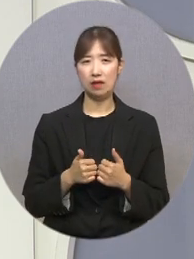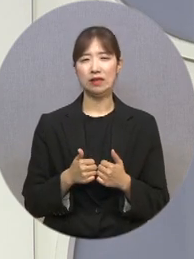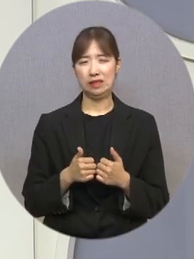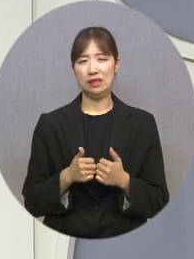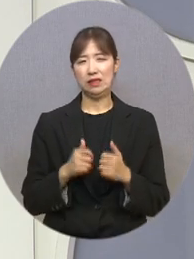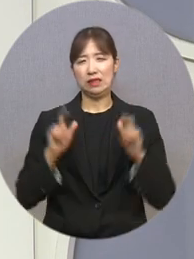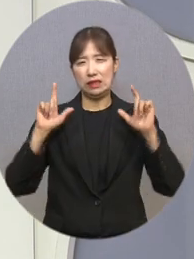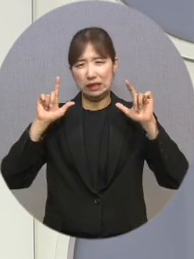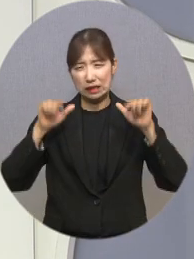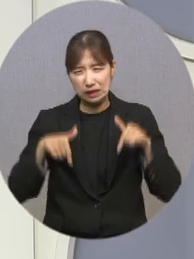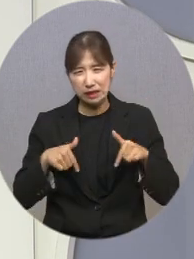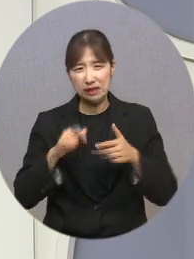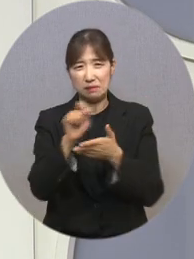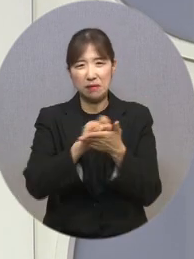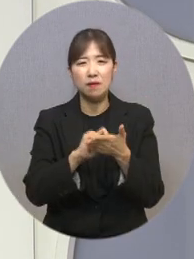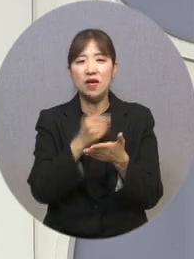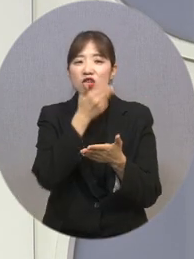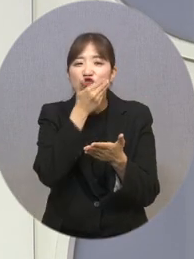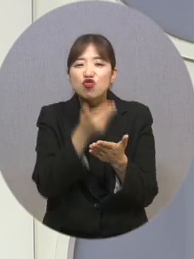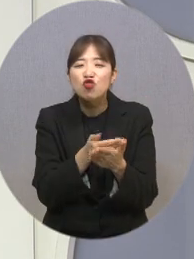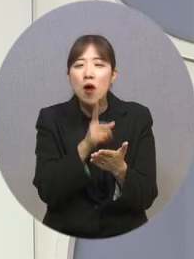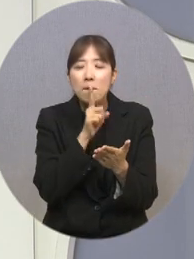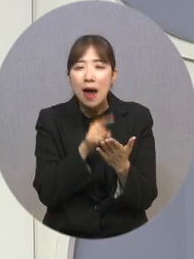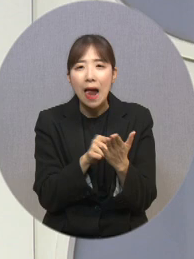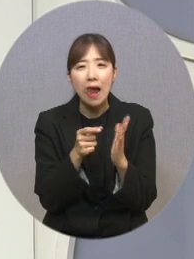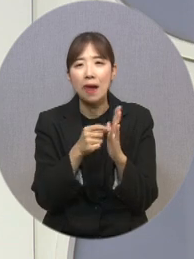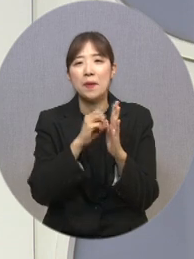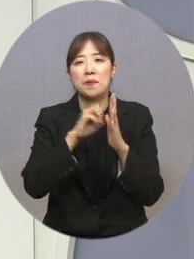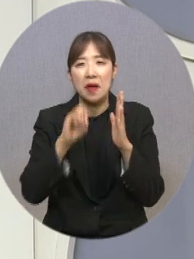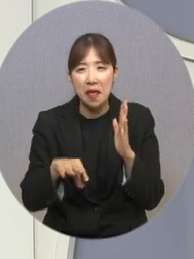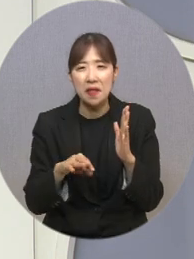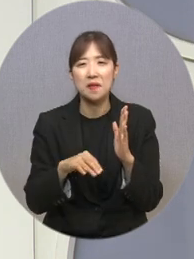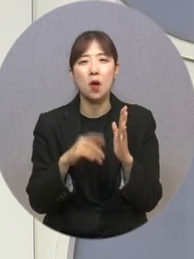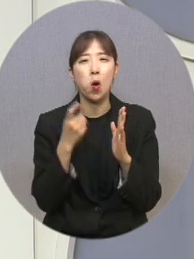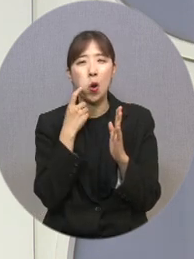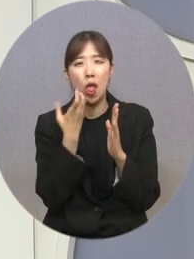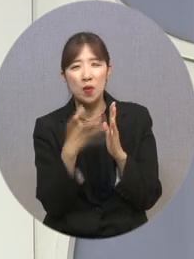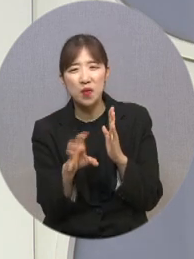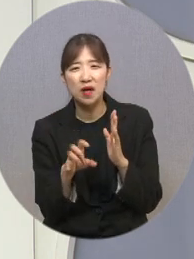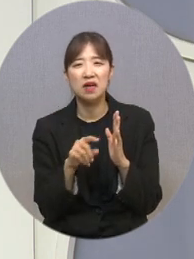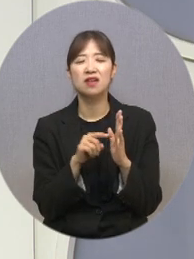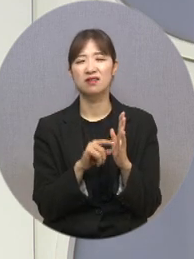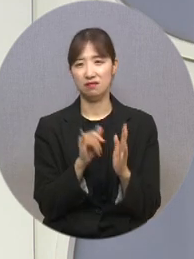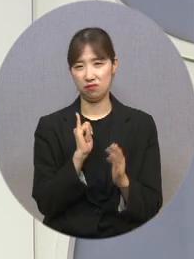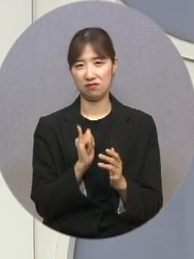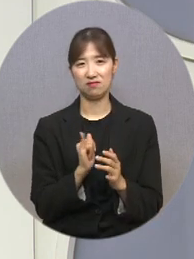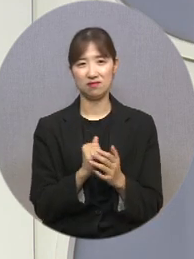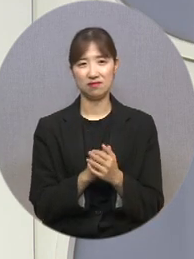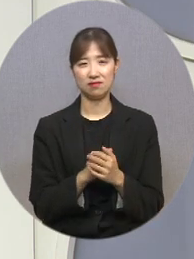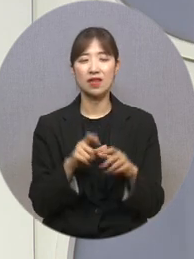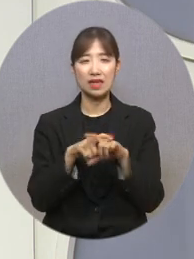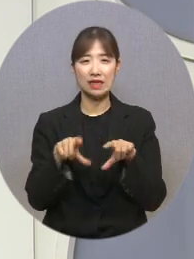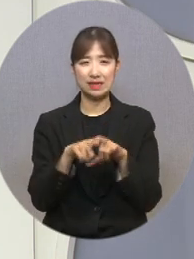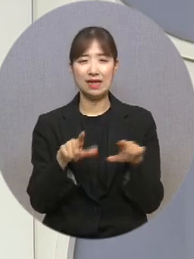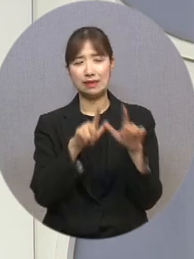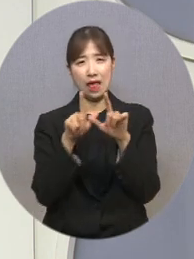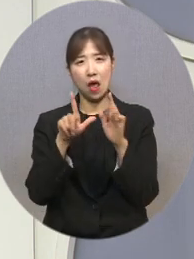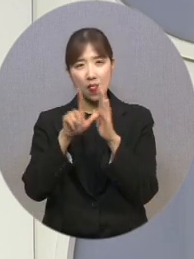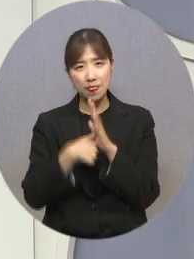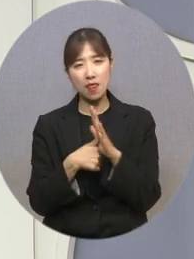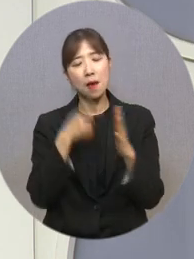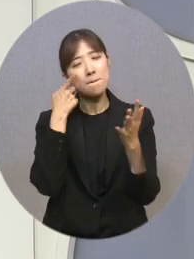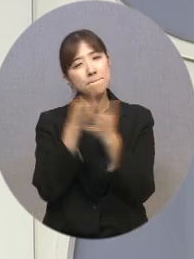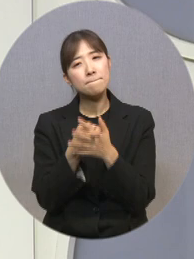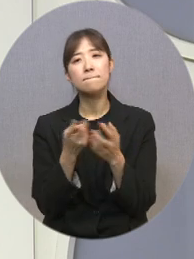마지못해 남기더라도 중요한 문구는 또 추상적으로 쓰고 뭐 등등 여러 가지가 있는데 그럼 우리가 일상생활에서 이걸 어떻게 알